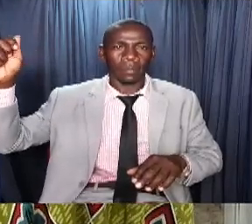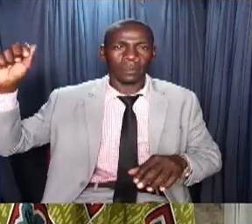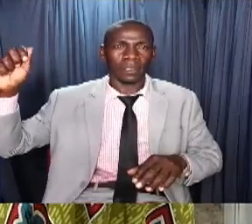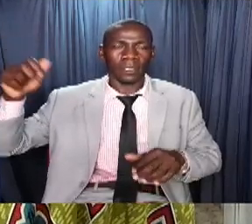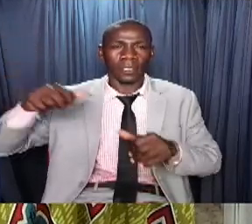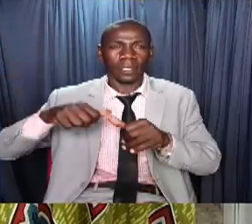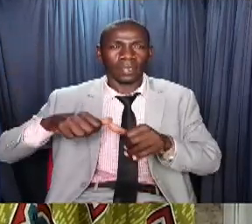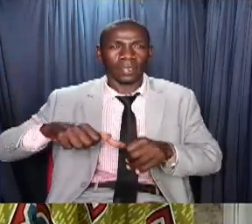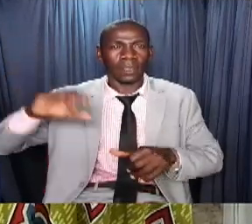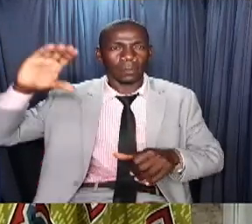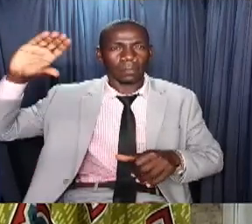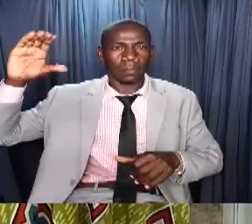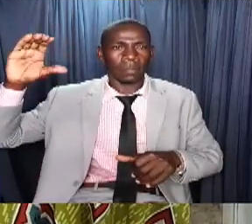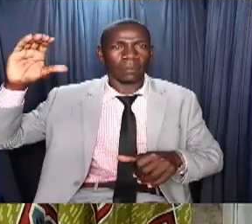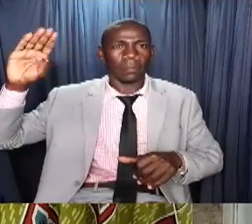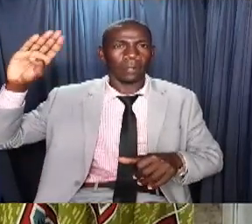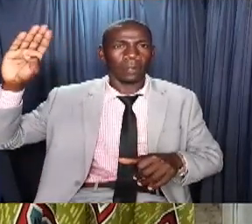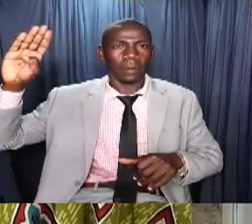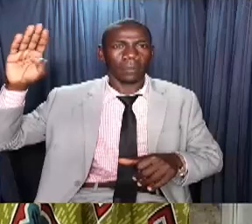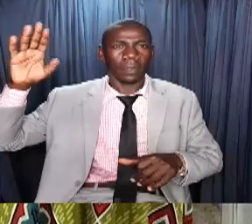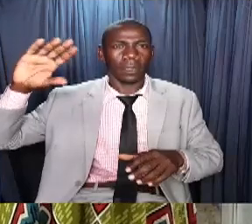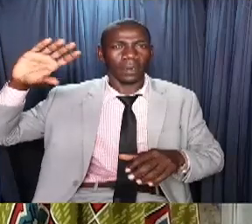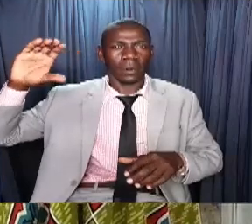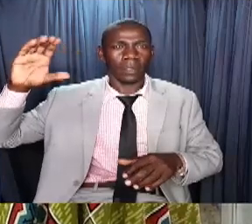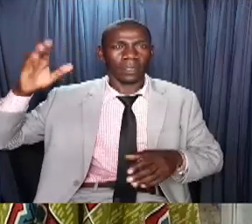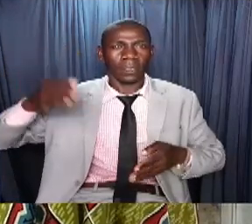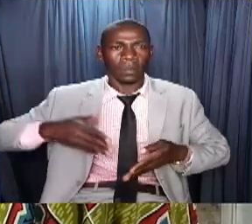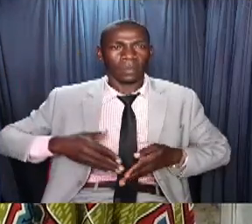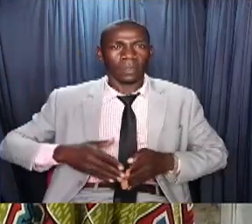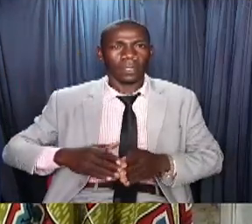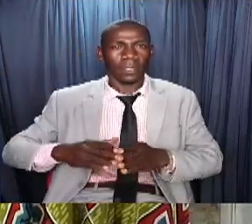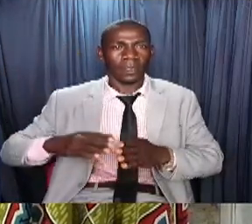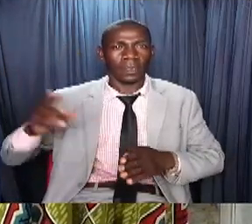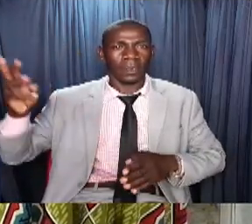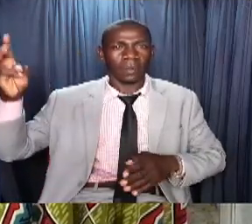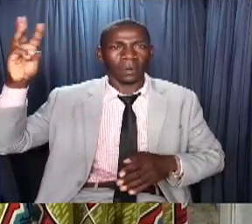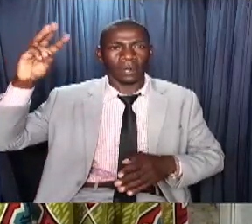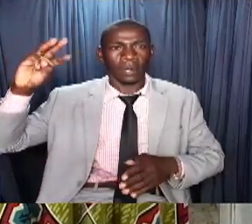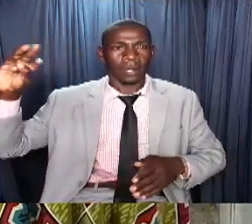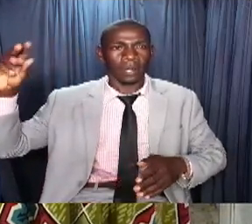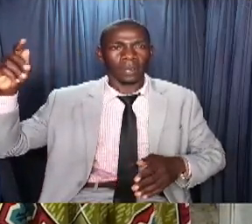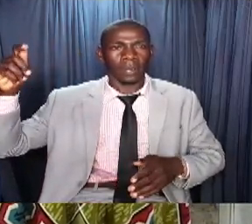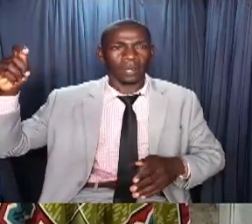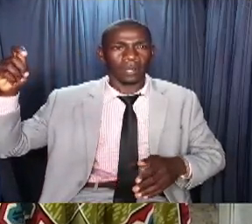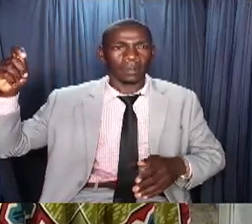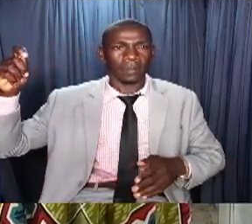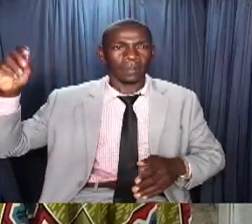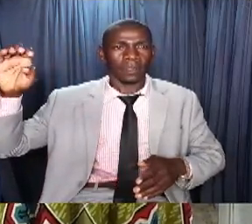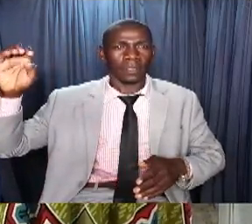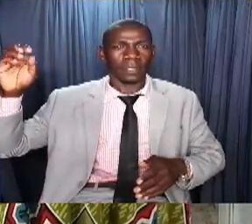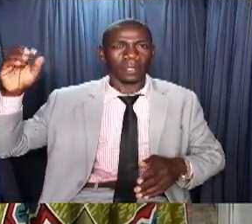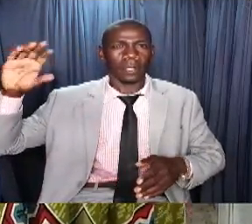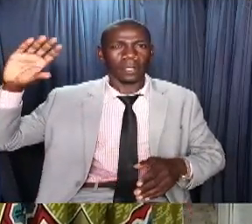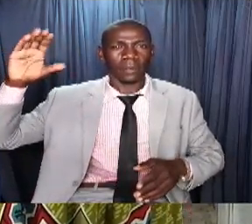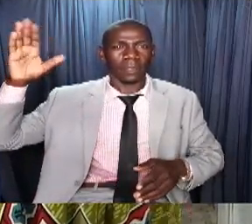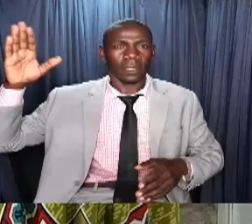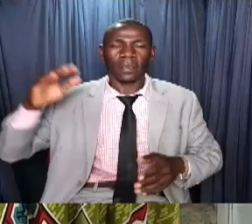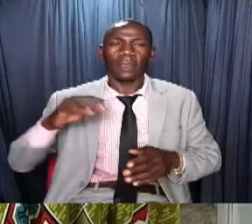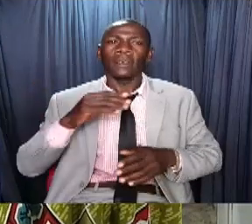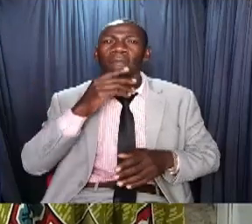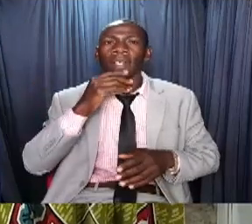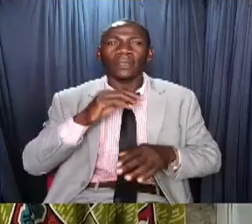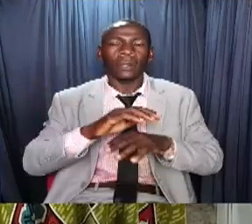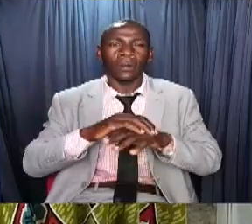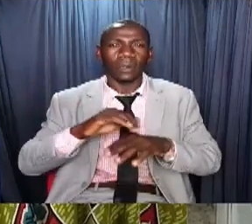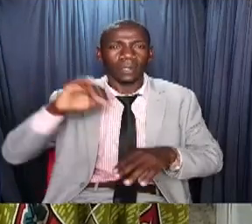wilaya ya Njombe, mkoa wa Njombe. Alizaliwa wilaya ya Makete, mkoa wa Njombe. Baba yake anaitwa Joseph